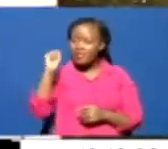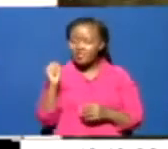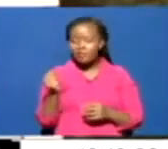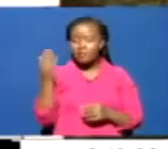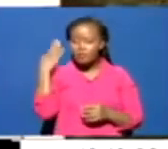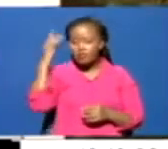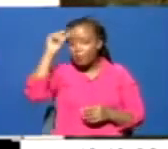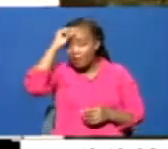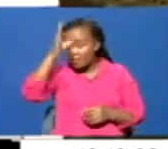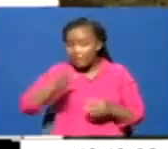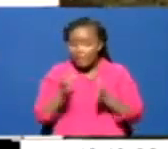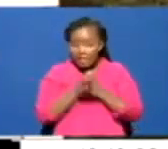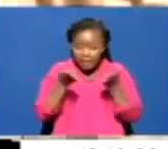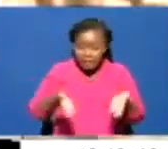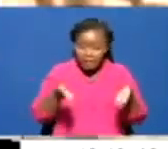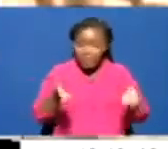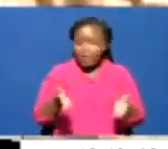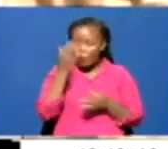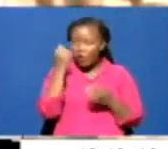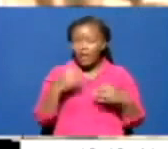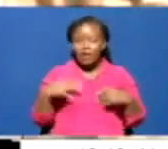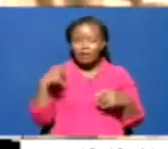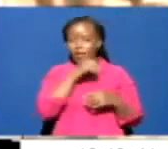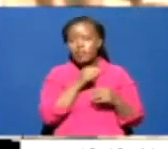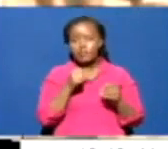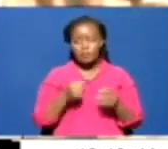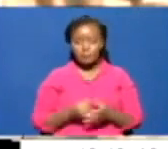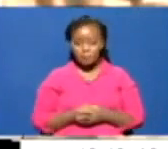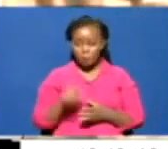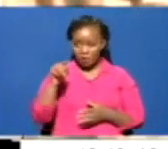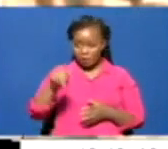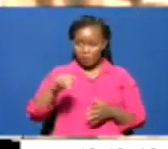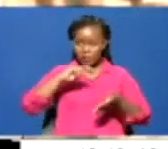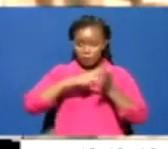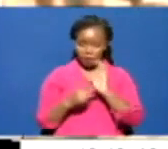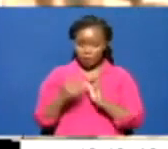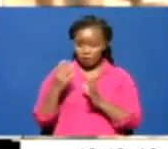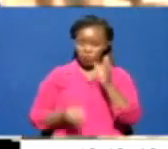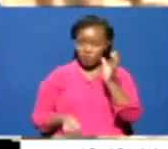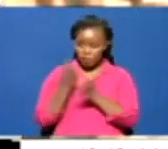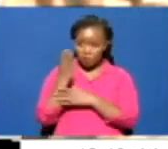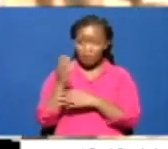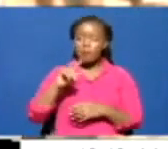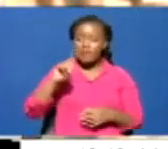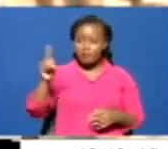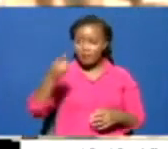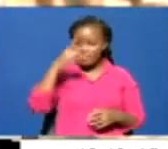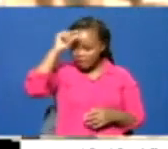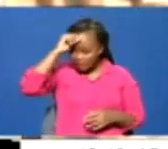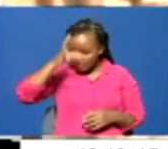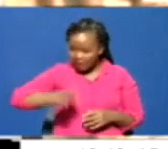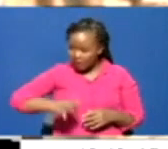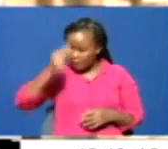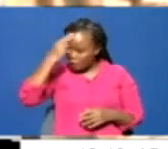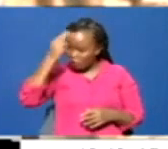imewanyima wakazi fursa ya kutumia maktaba hiyo. Mradi huu ulianzishwa na gavana wa kwanza wa Kajiado, na alijitahidi